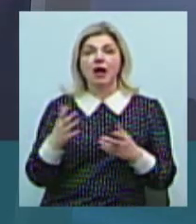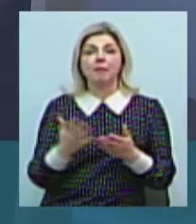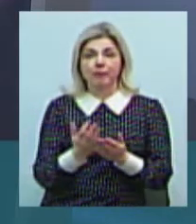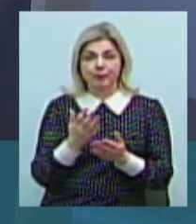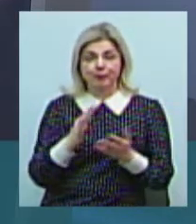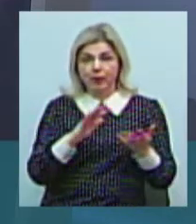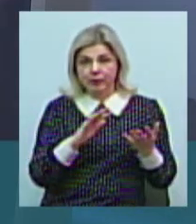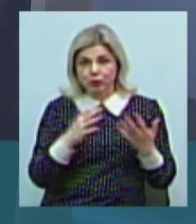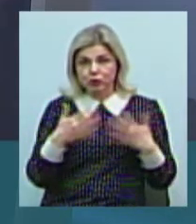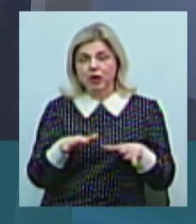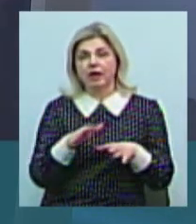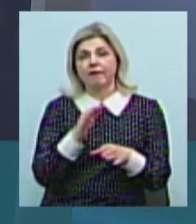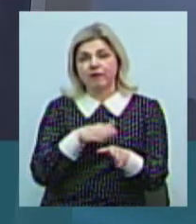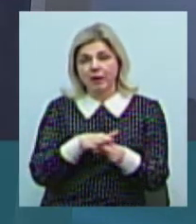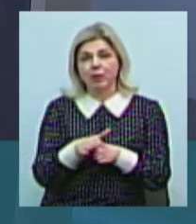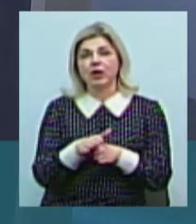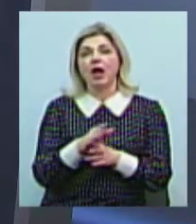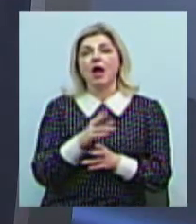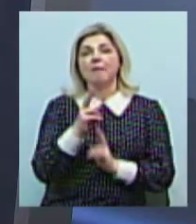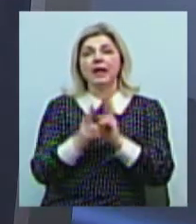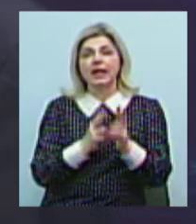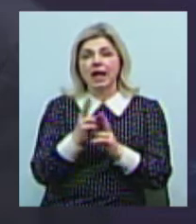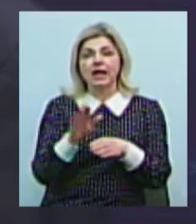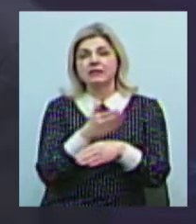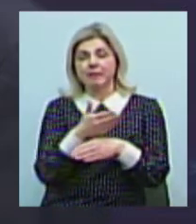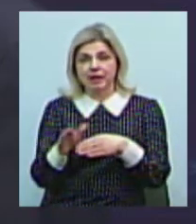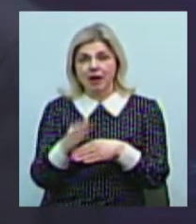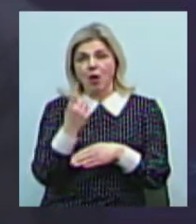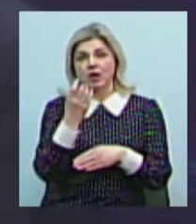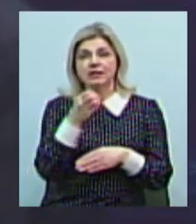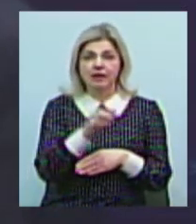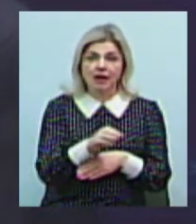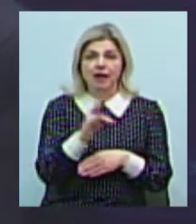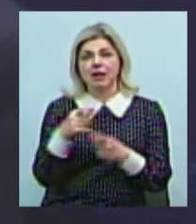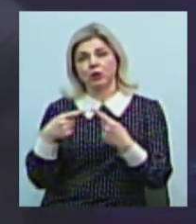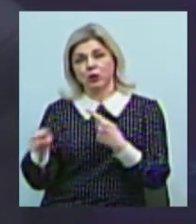перераспределение с одних статей на другие, и мы